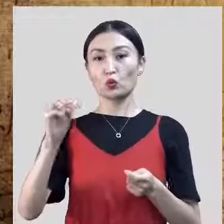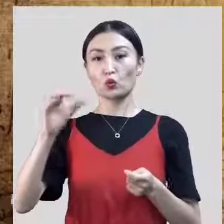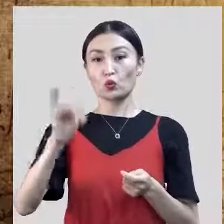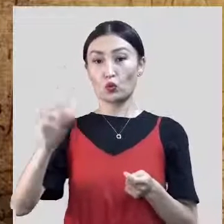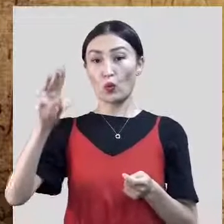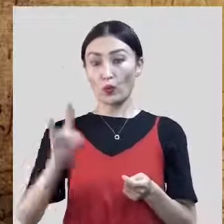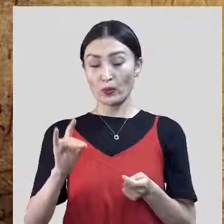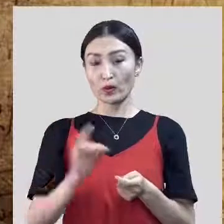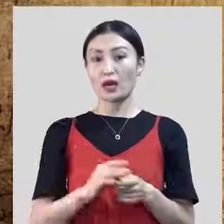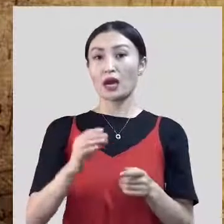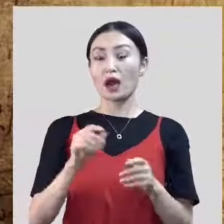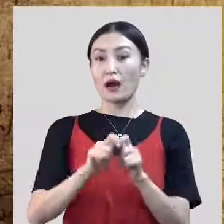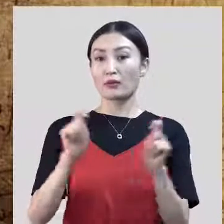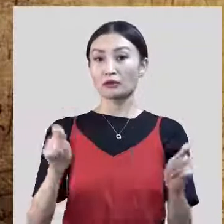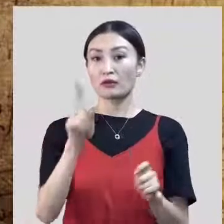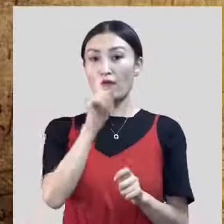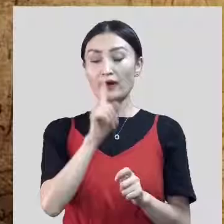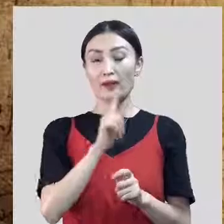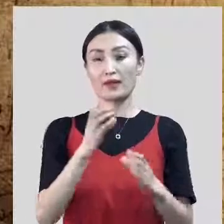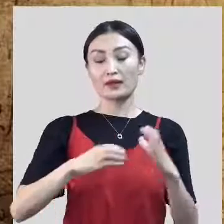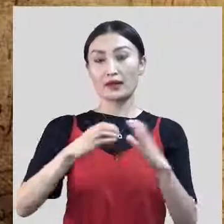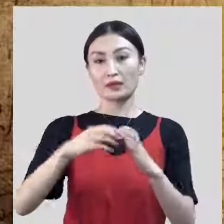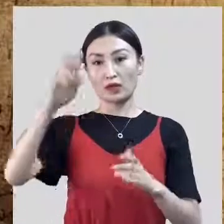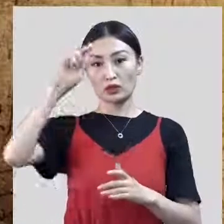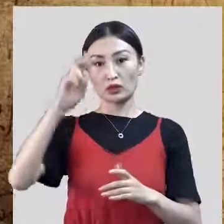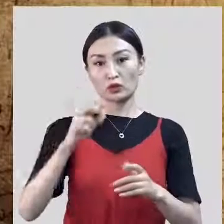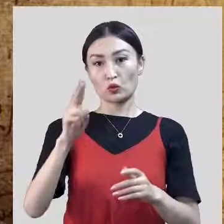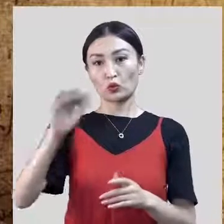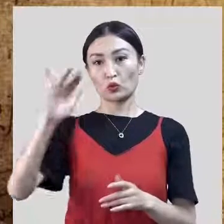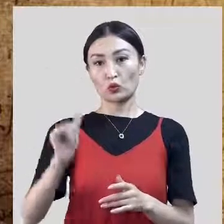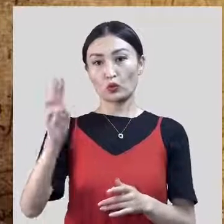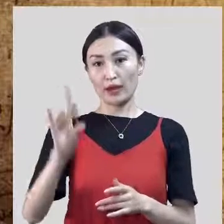образу образован временный комитет государственной думы